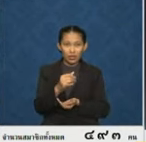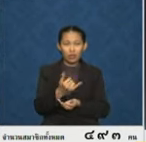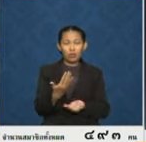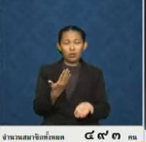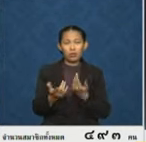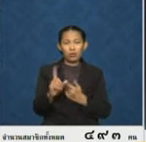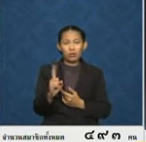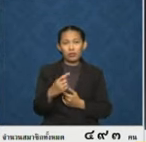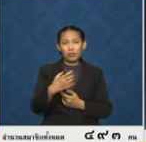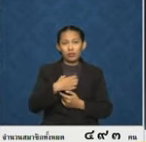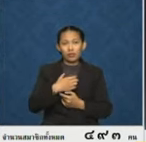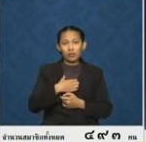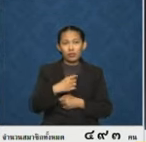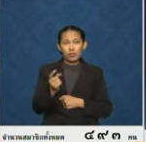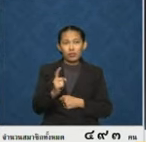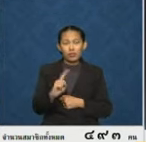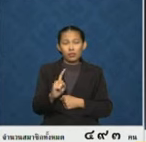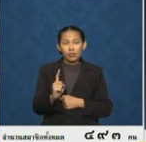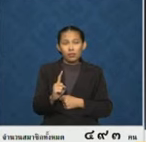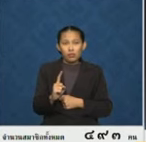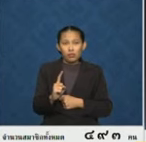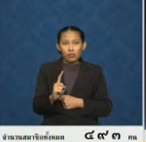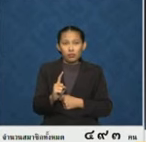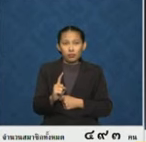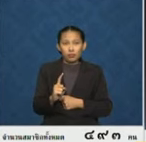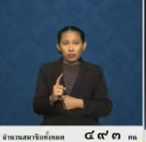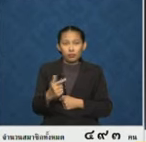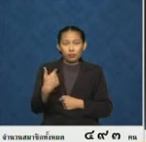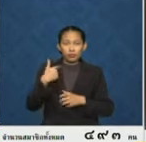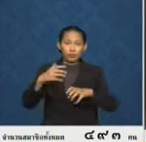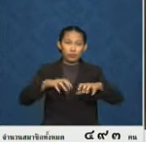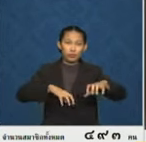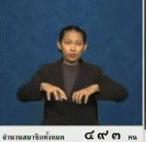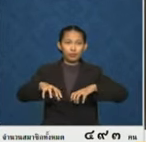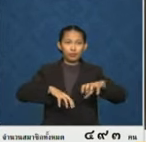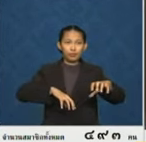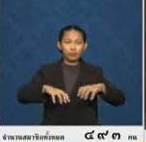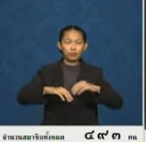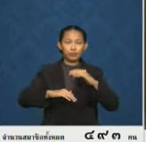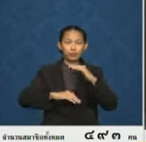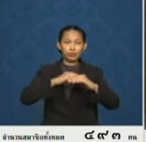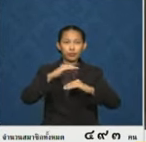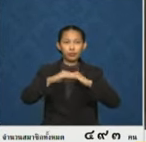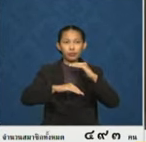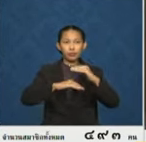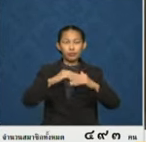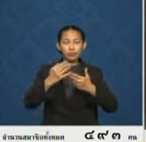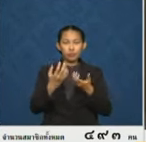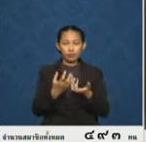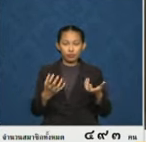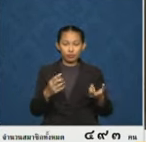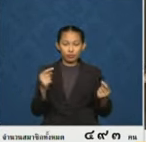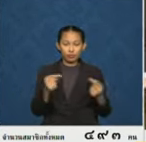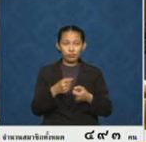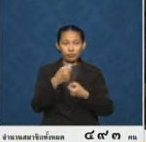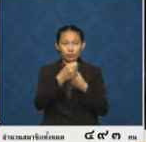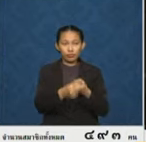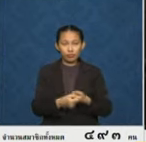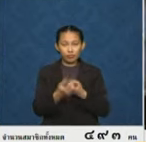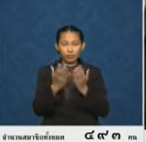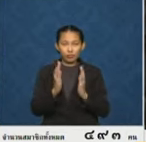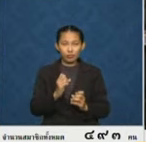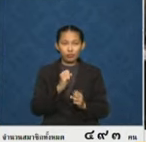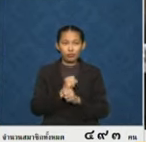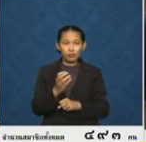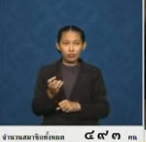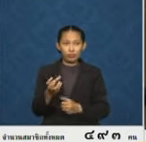เกษตรกรอยากได้มากนั่นก็คือการบริหารจัดการพัฒนาผลผลิตทางการเษตรของผู้ปลูกข้าว